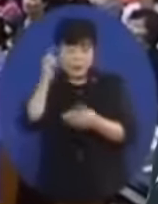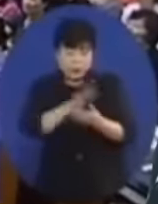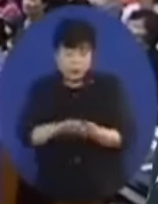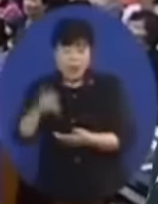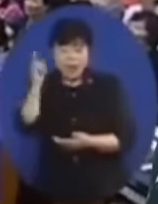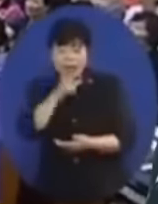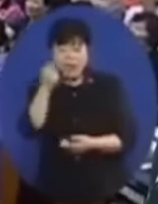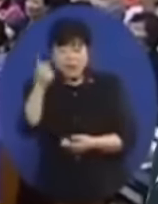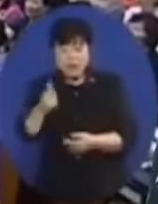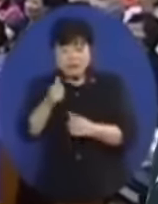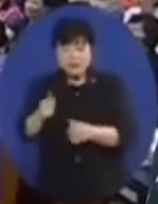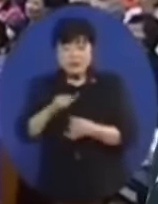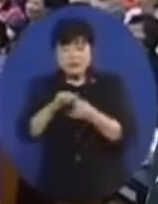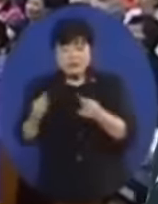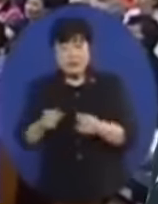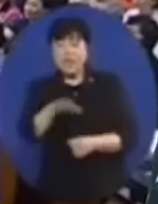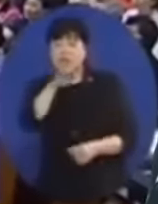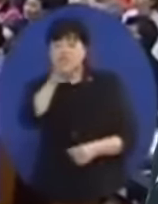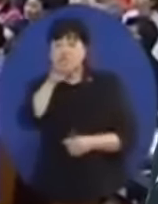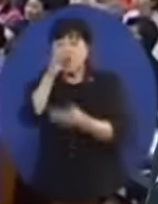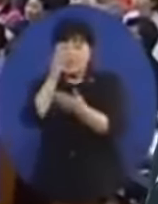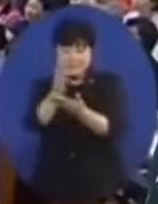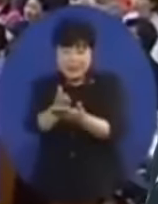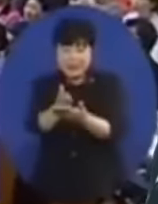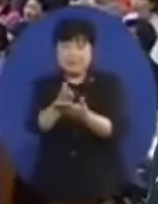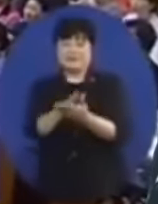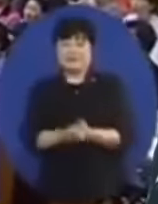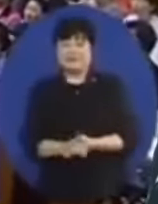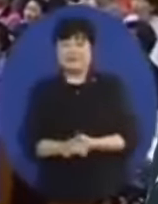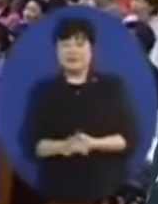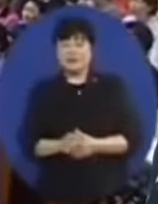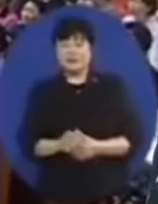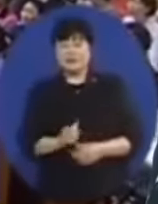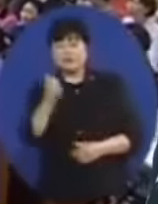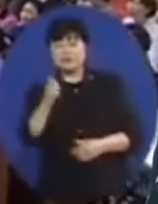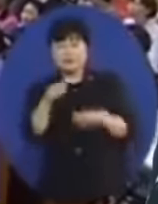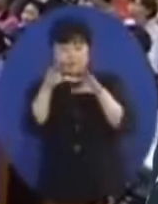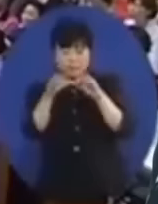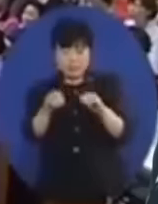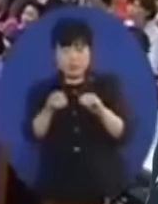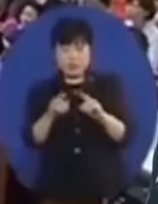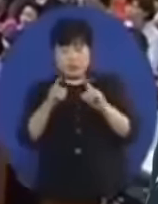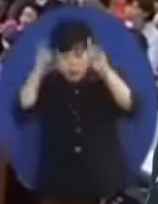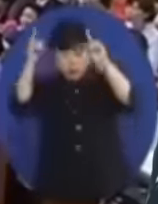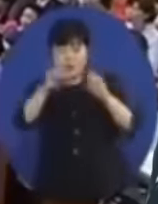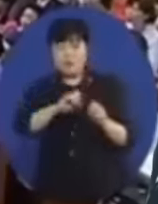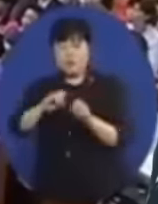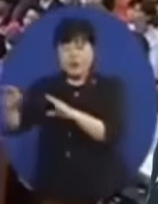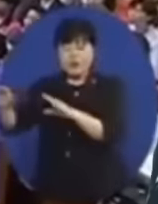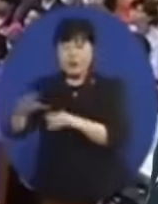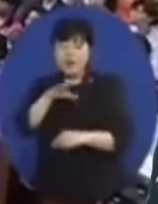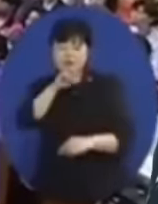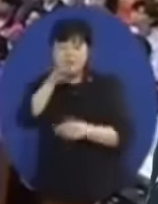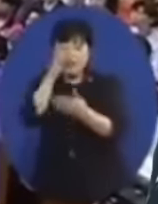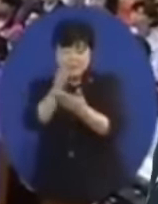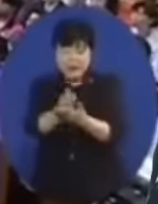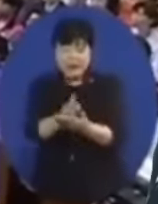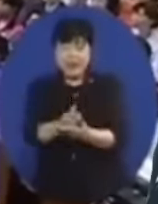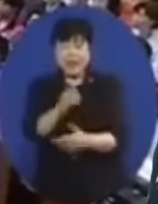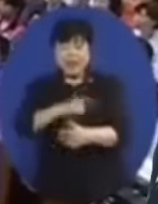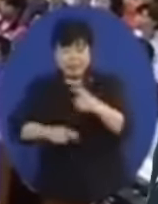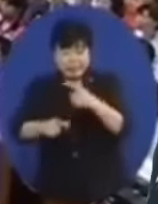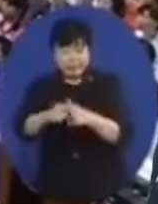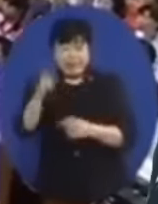형통하며 악한 꾀를 이루는 자 때문에 불평하지 말지어다. 분을 그치고 노를 버리며 불평하지